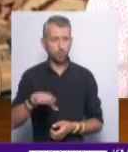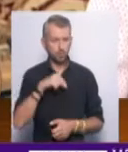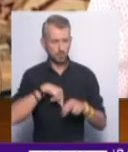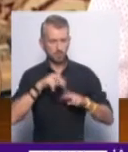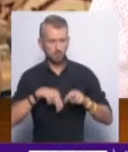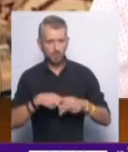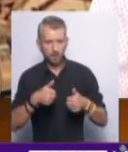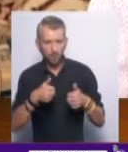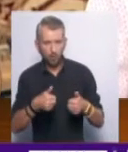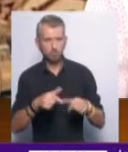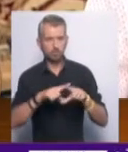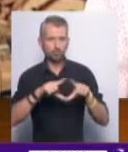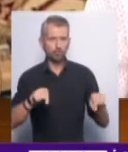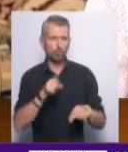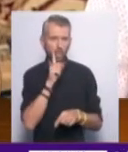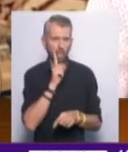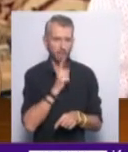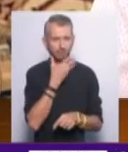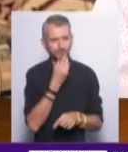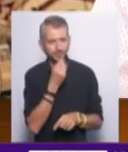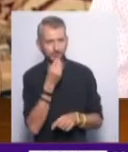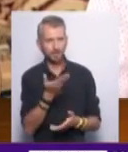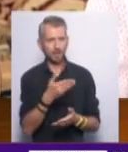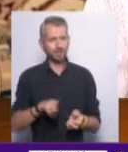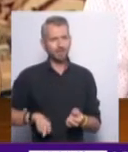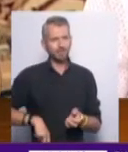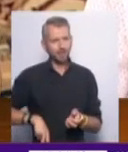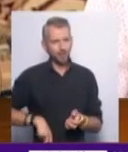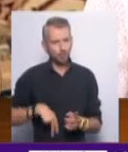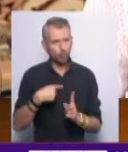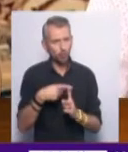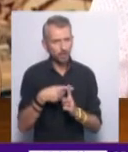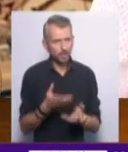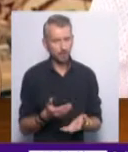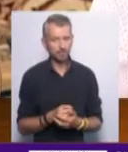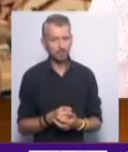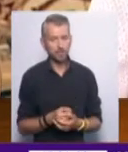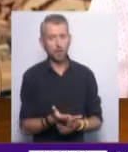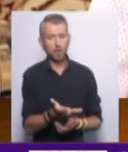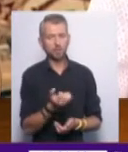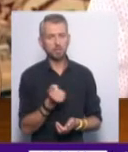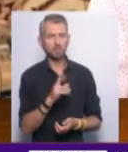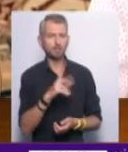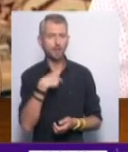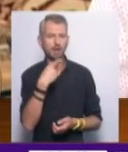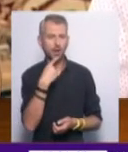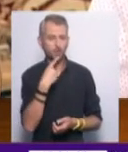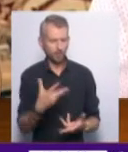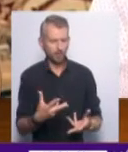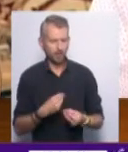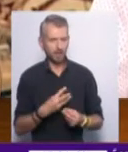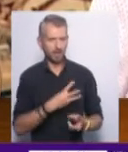гарний, школа охайна, директор позитивний. Отримала, знаєте, як кажуть, заряд